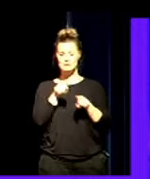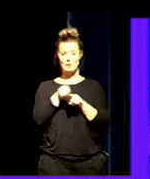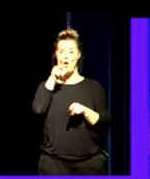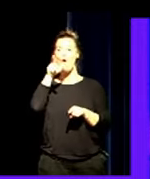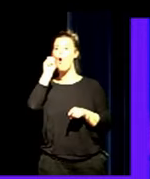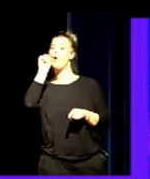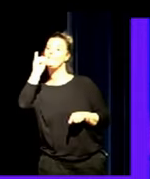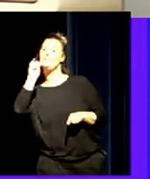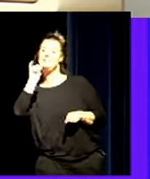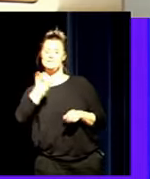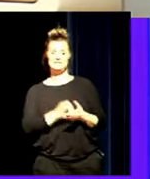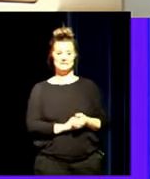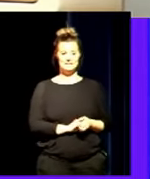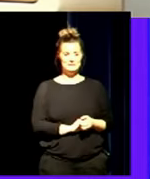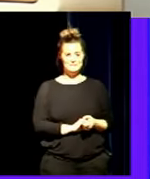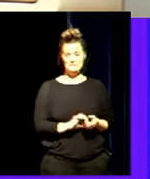Claro,